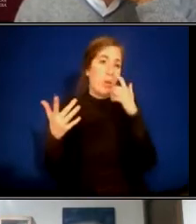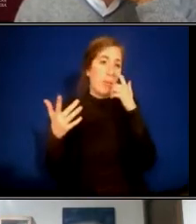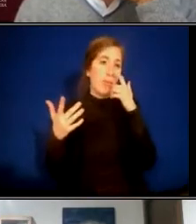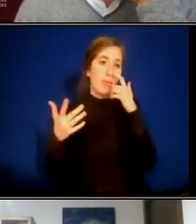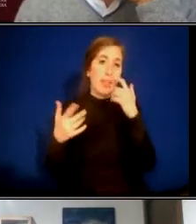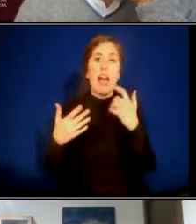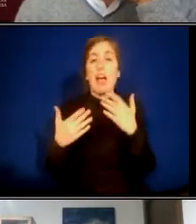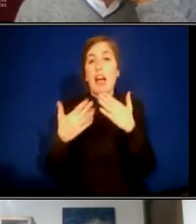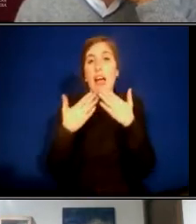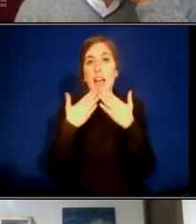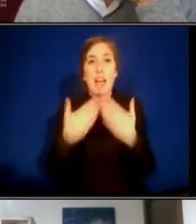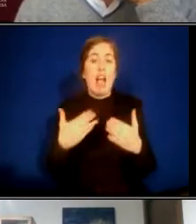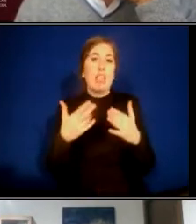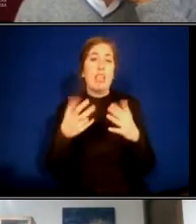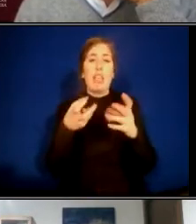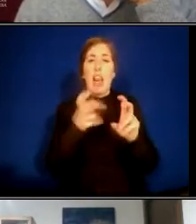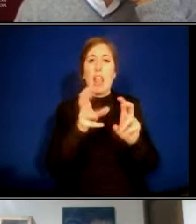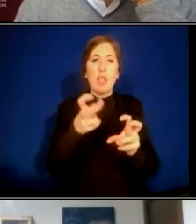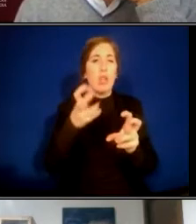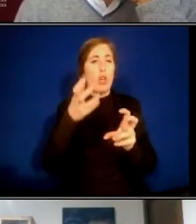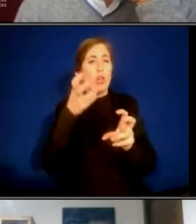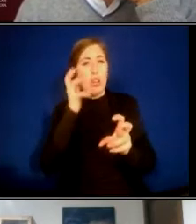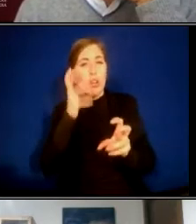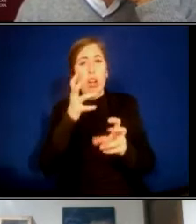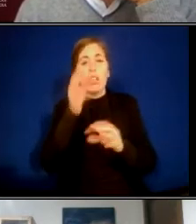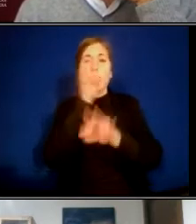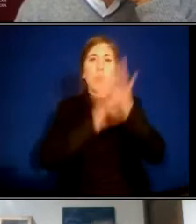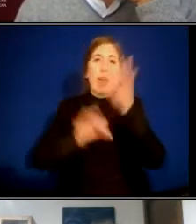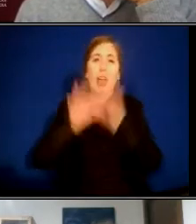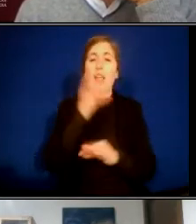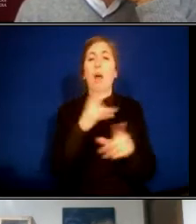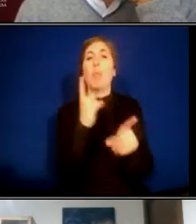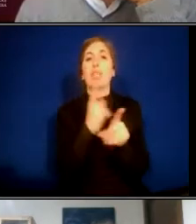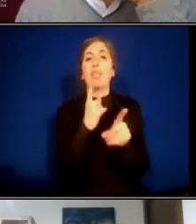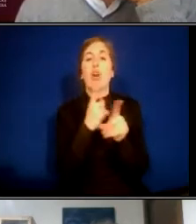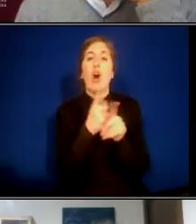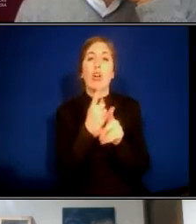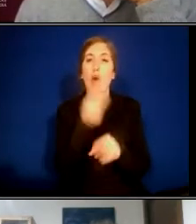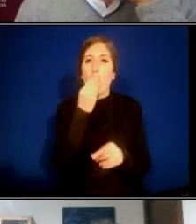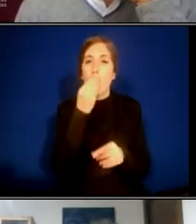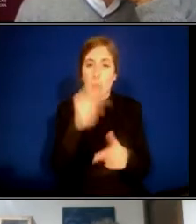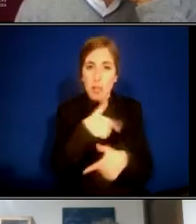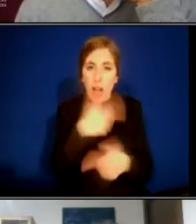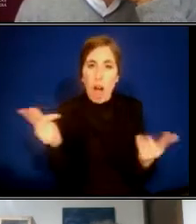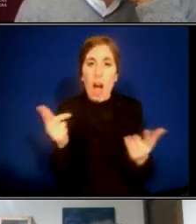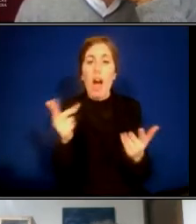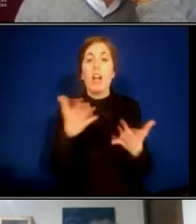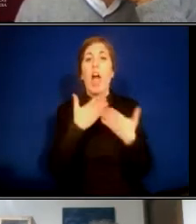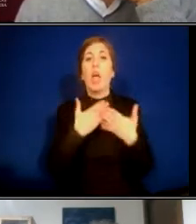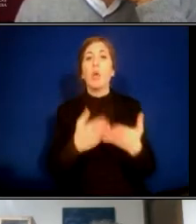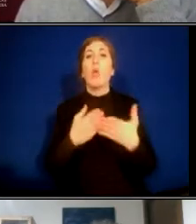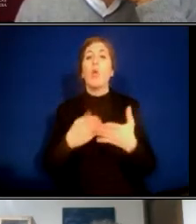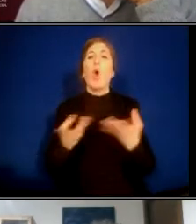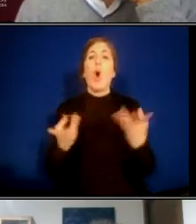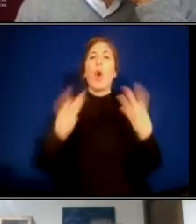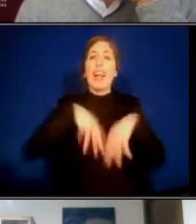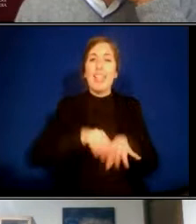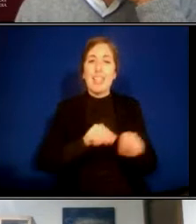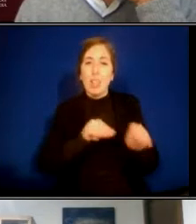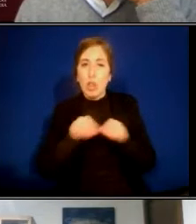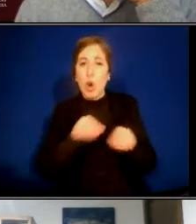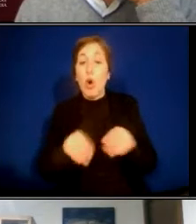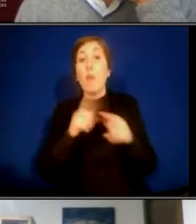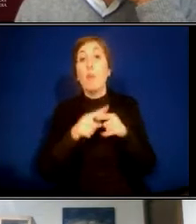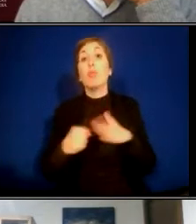raccontato attraverso i media, quindi aiuti alimentari, i rifugi che faccio vedere prima, aiuti umanitari e logistica. E naturalmente supporto